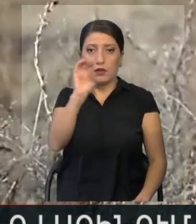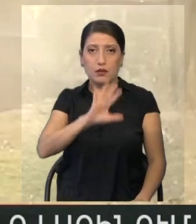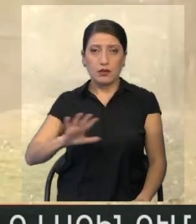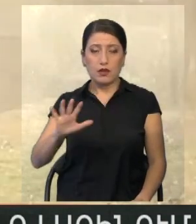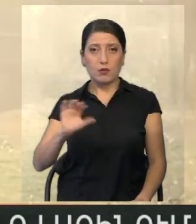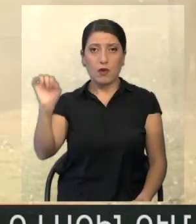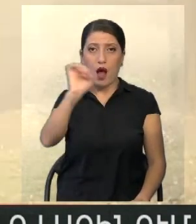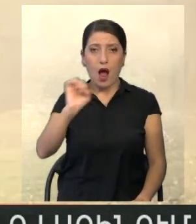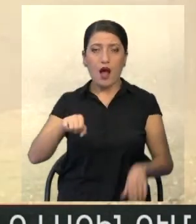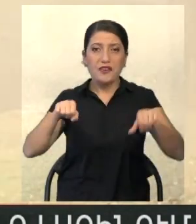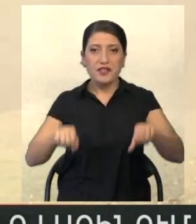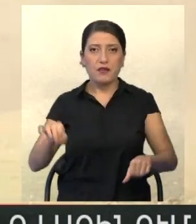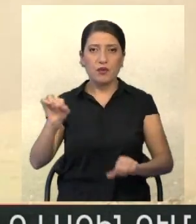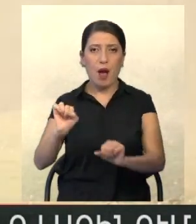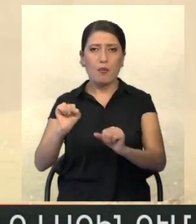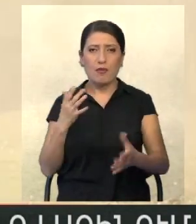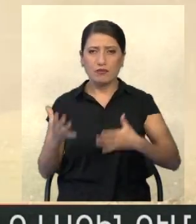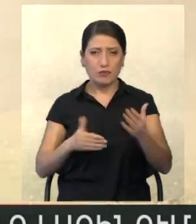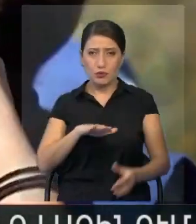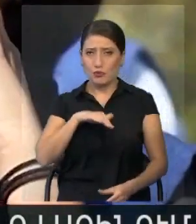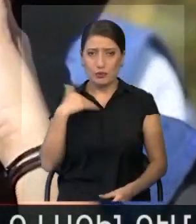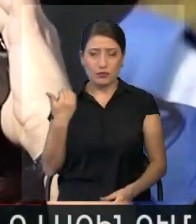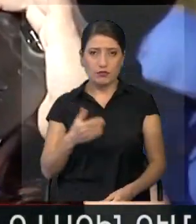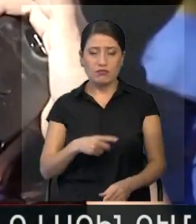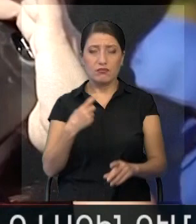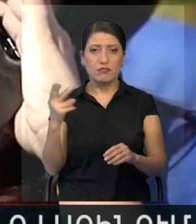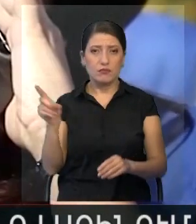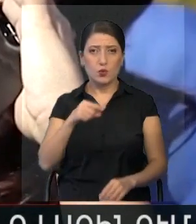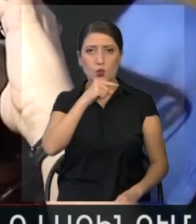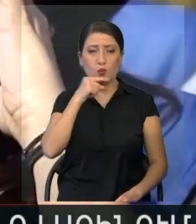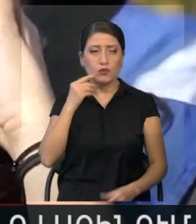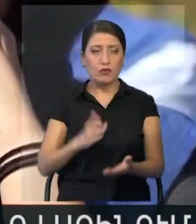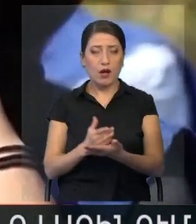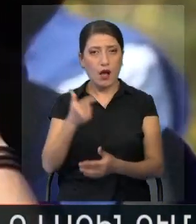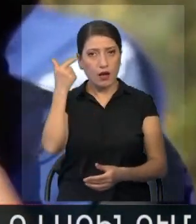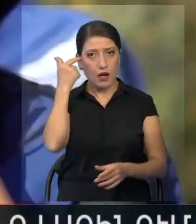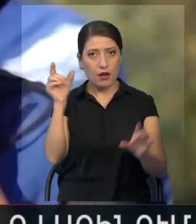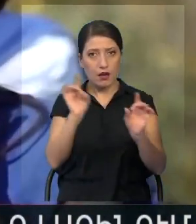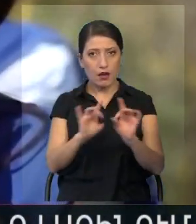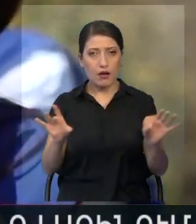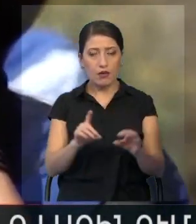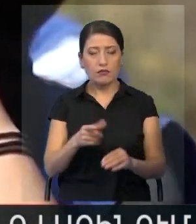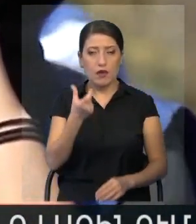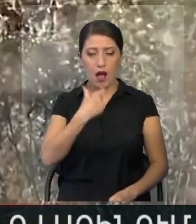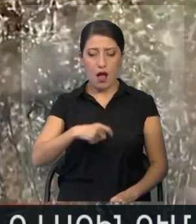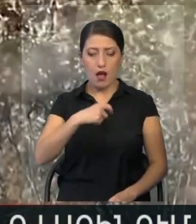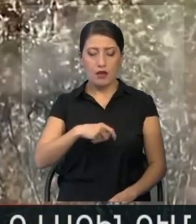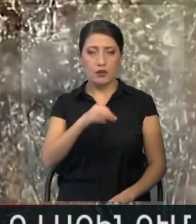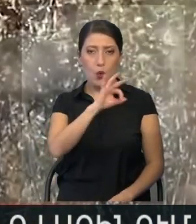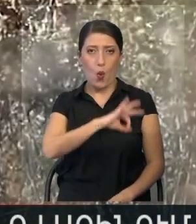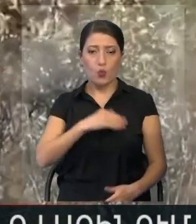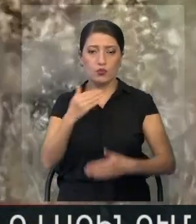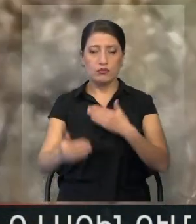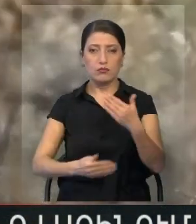վարվում արցախցիների իրավունքները պաշտպանելու ցանկությունից, ոչ էլ ռուսները, կարծում է քաղաքագետը, ավելացնում. ամեն մեկն իր շահն է առաջ